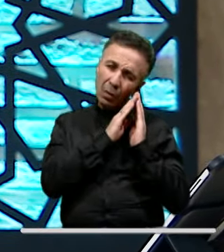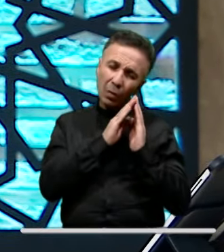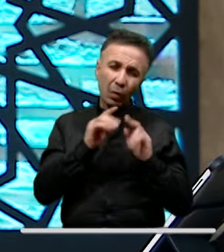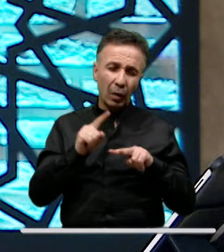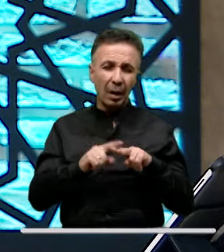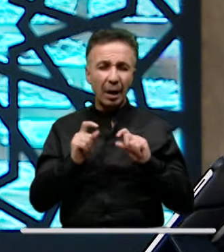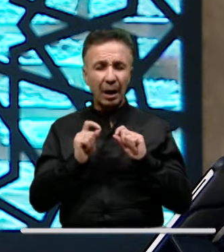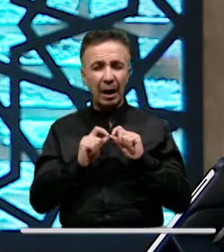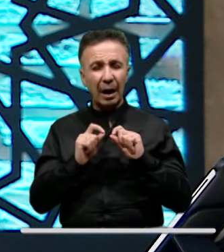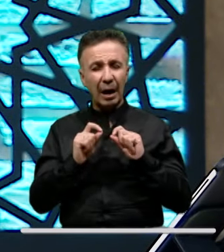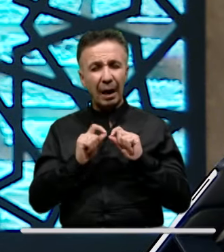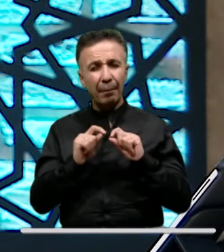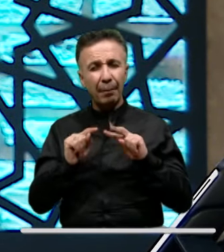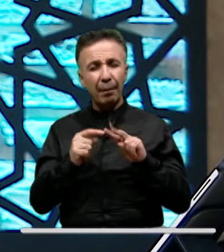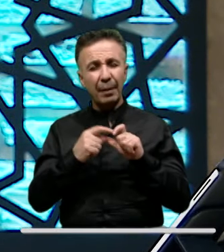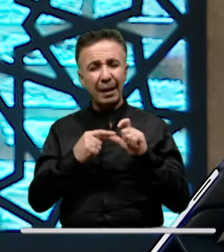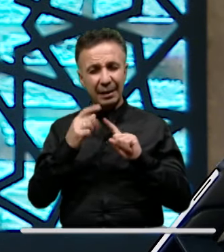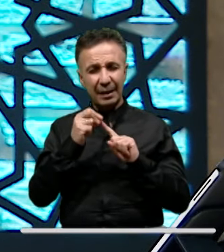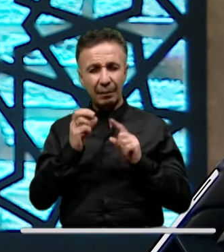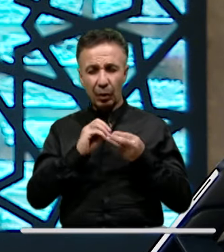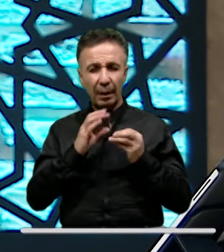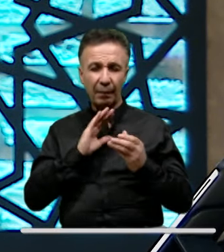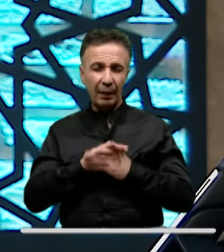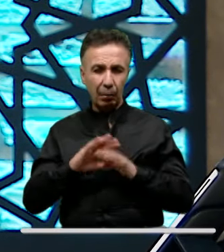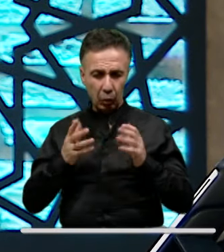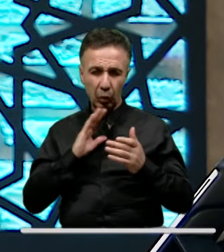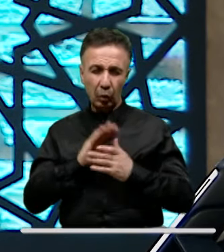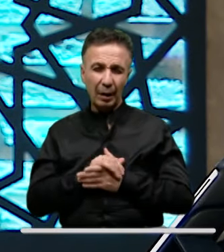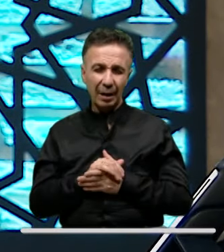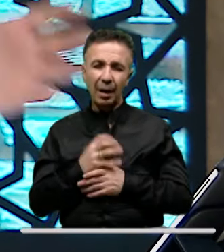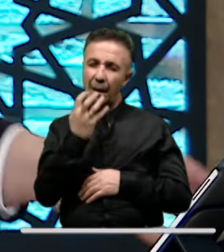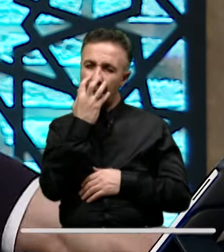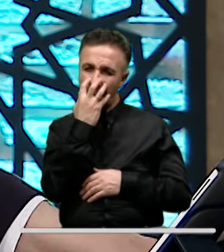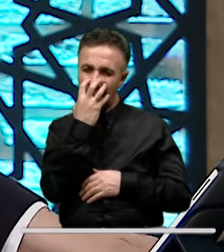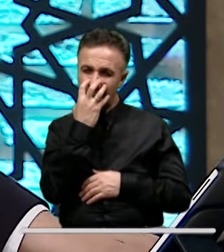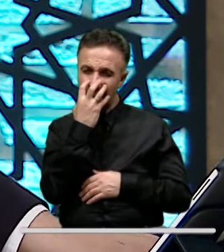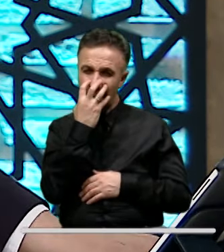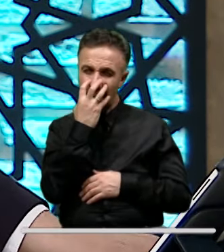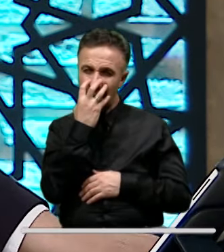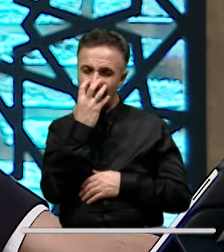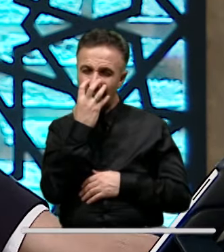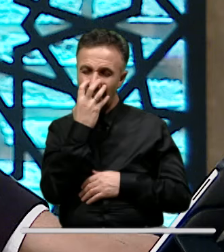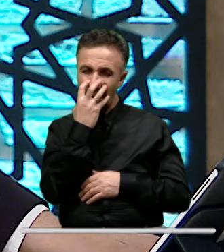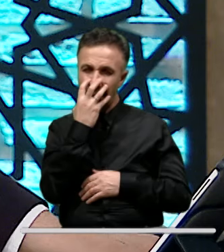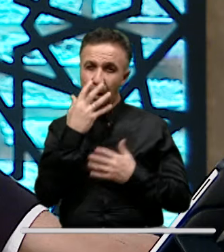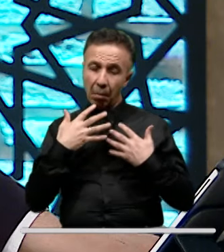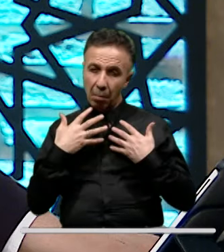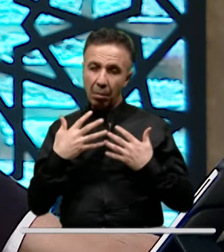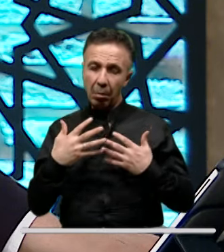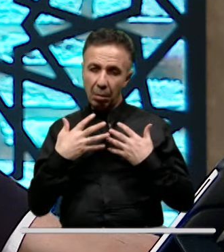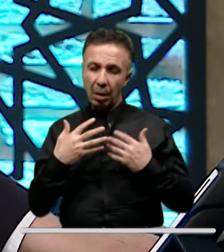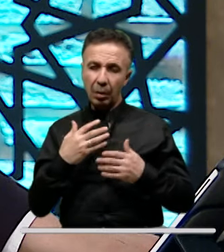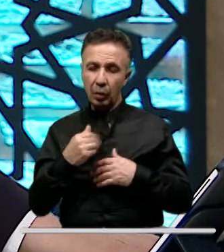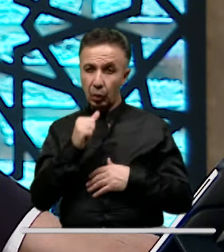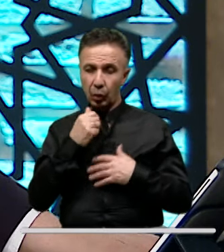uyurken kullanıyorum. Demek ki herhalde bir maske vesilesiyle buharlı bir